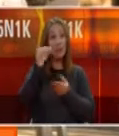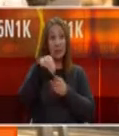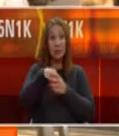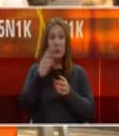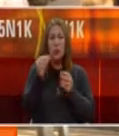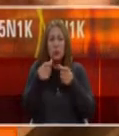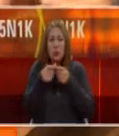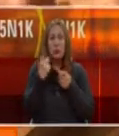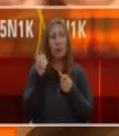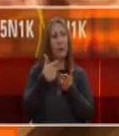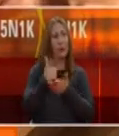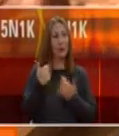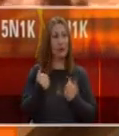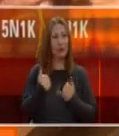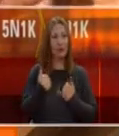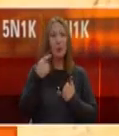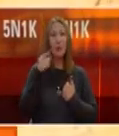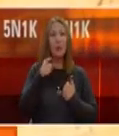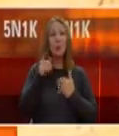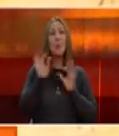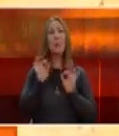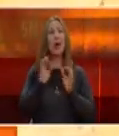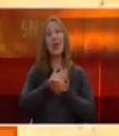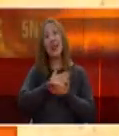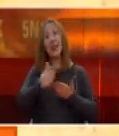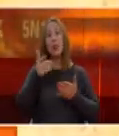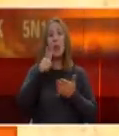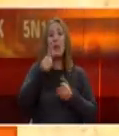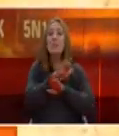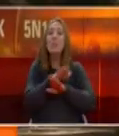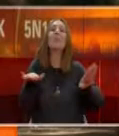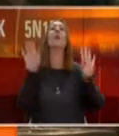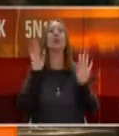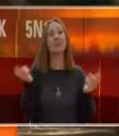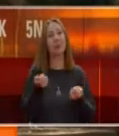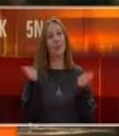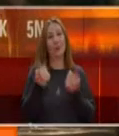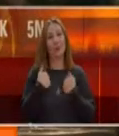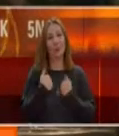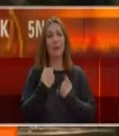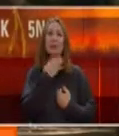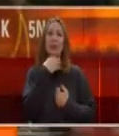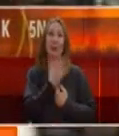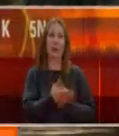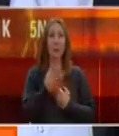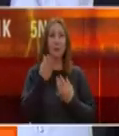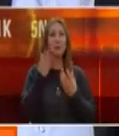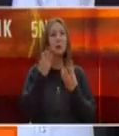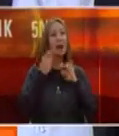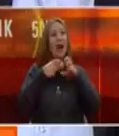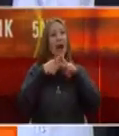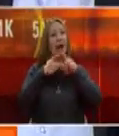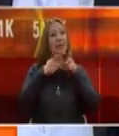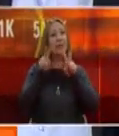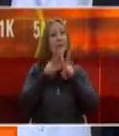Çok küçük bir köyüz. Bu mutlaka devam etmeli. Köylerimiz evet. bitmemeli diye çaba çok teşekkür ederim. Teşekkür ediyoruz. Sağ olun. Rasim Bey'e